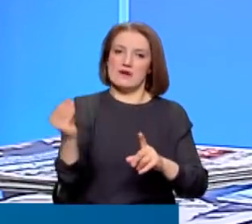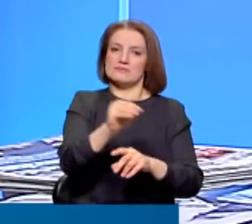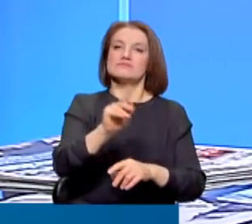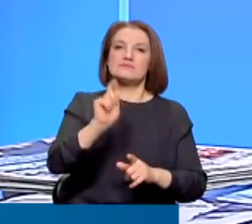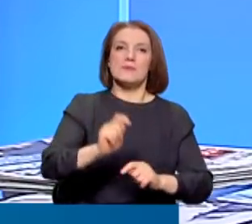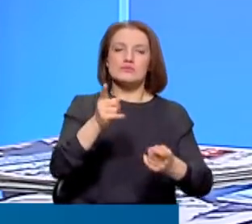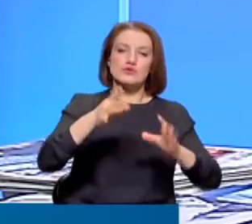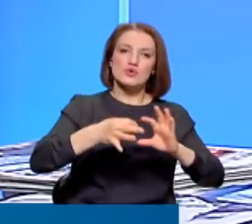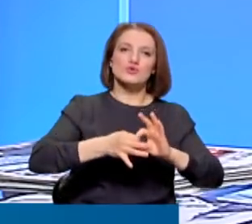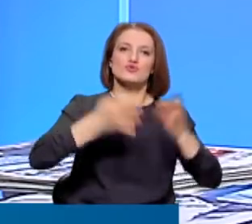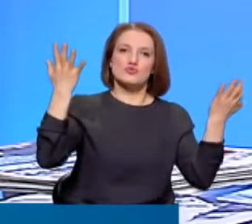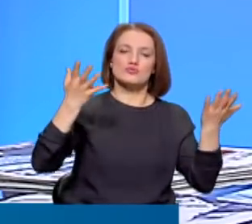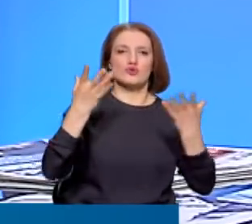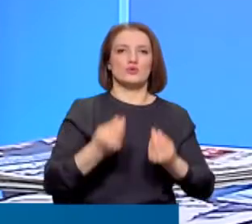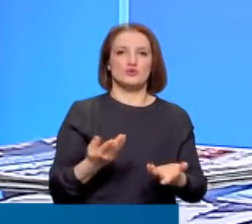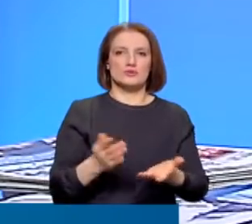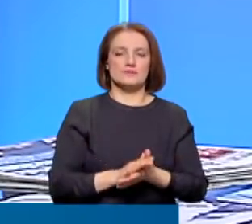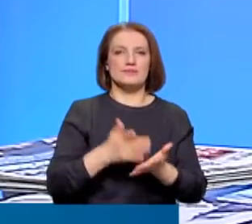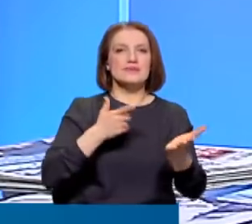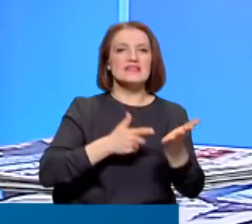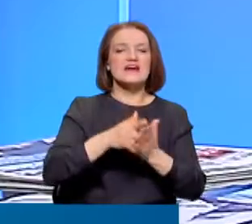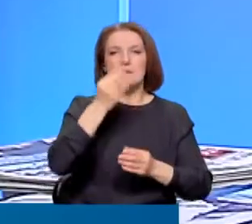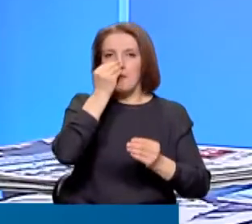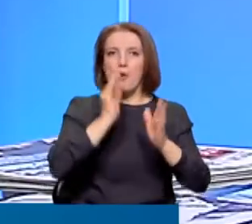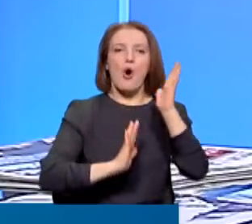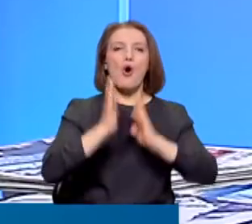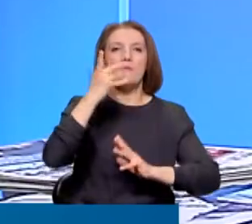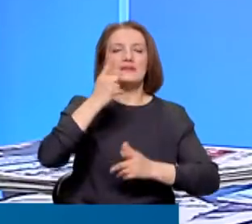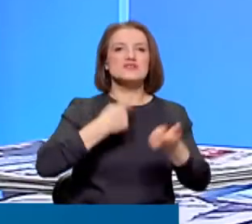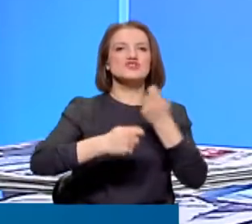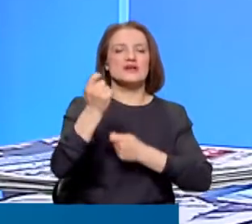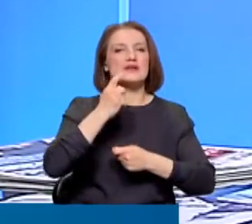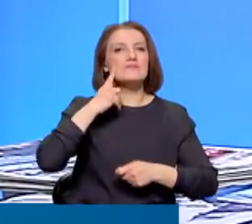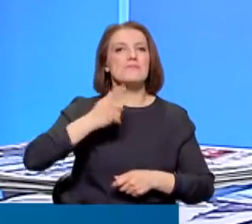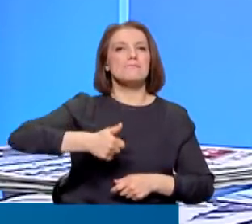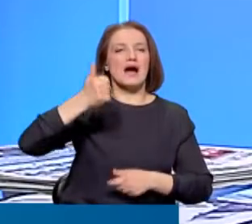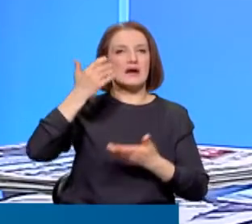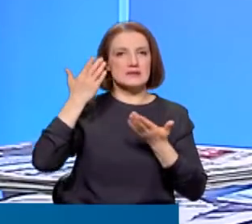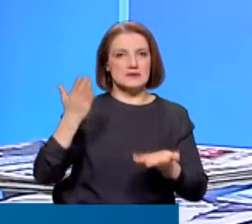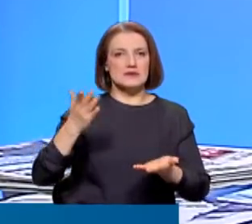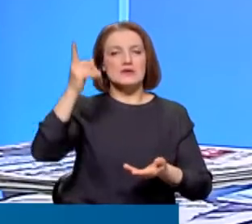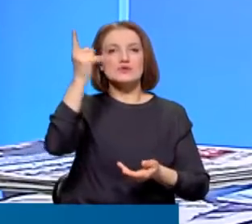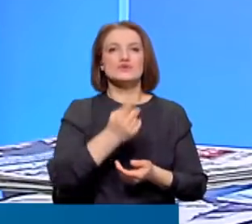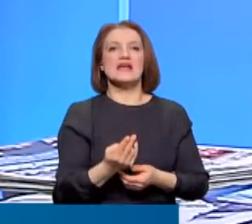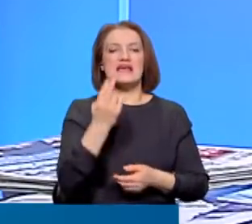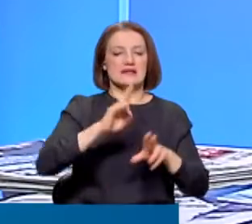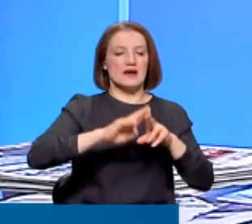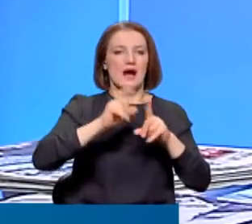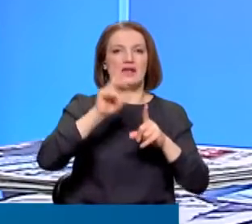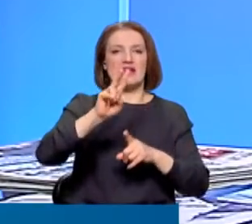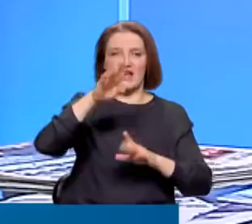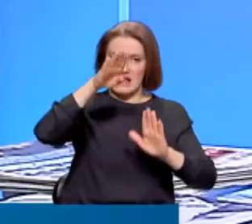bu mesele şimdiden çözülmüş olur Tarım ve Orman İşleri Bakanı da hani yüzde 7'lik